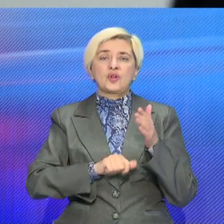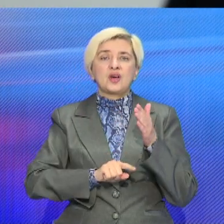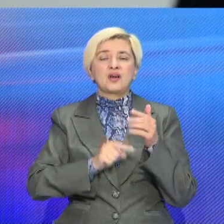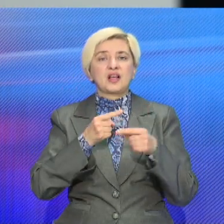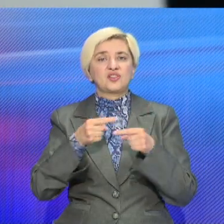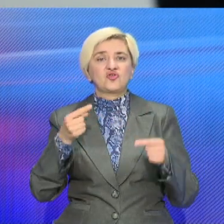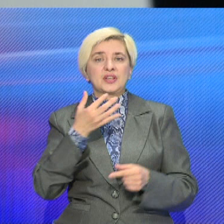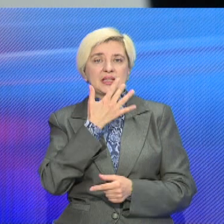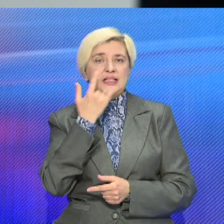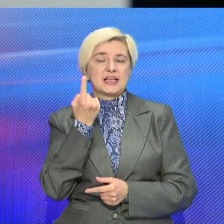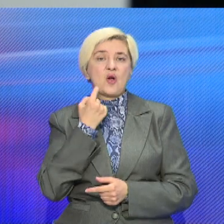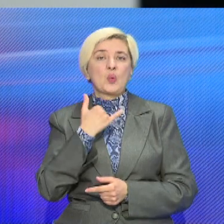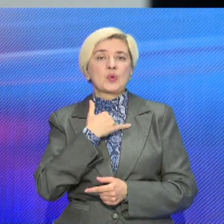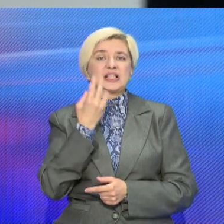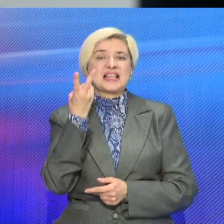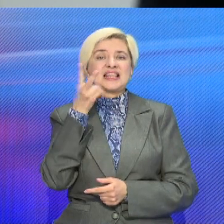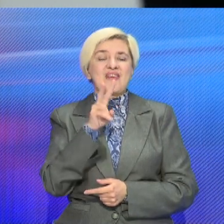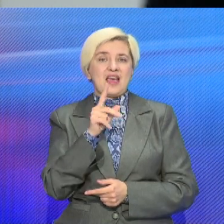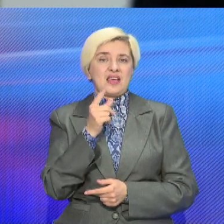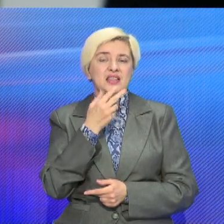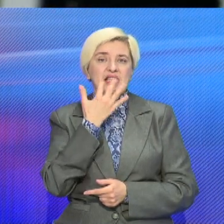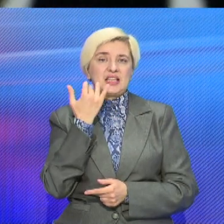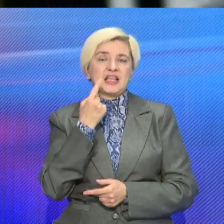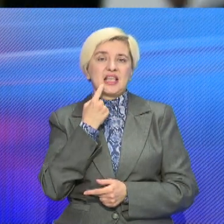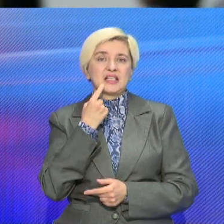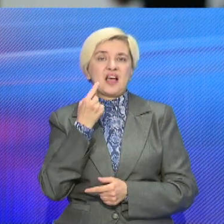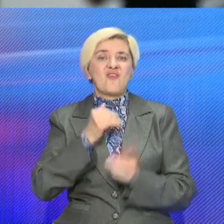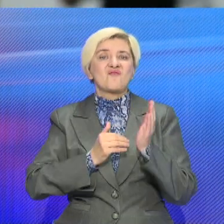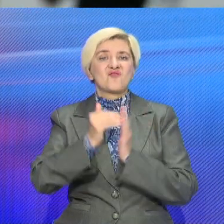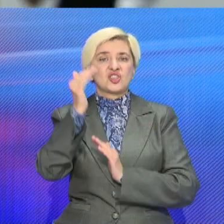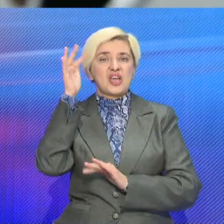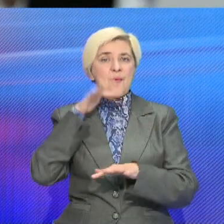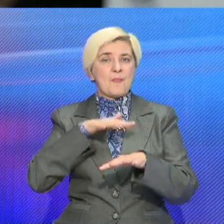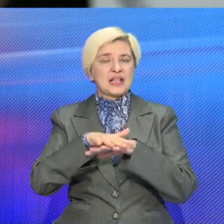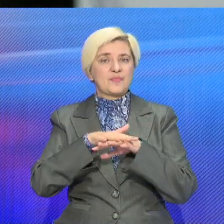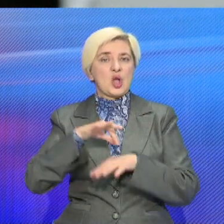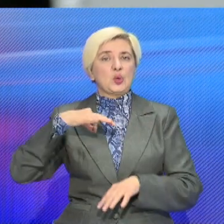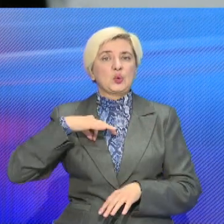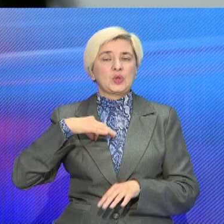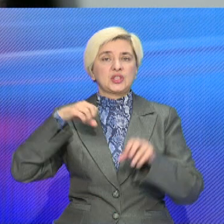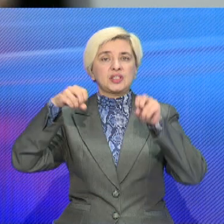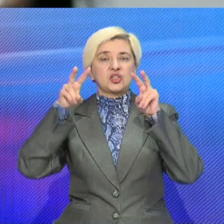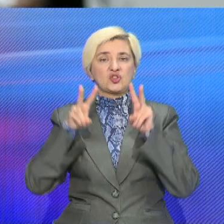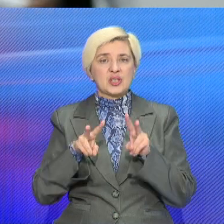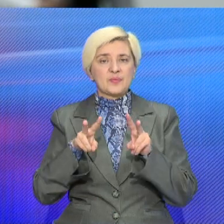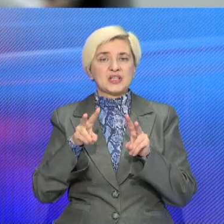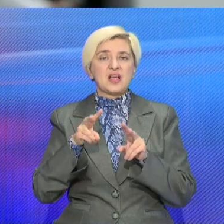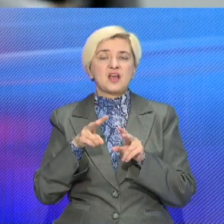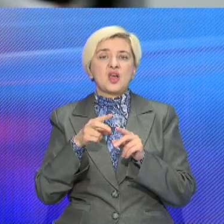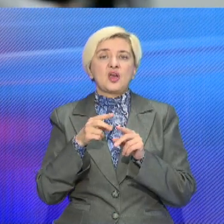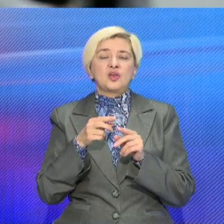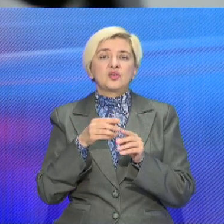у нас. Два иностранных языка, также большая математика, юридические специальности, то есть